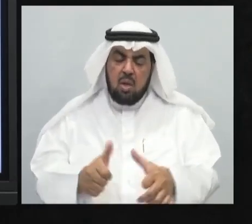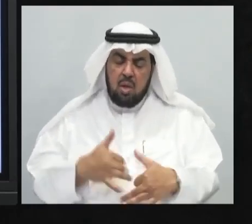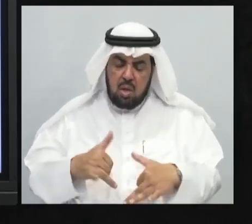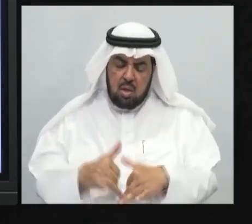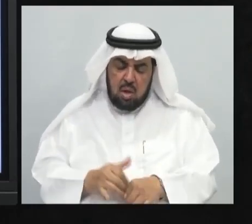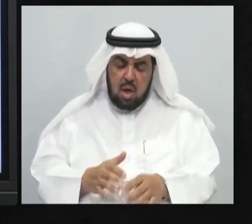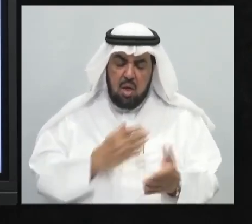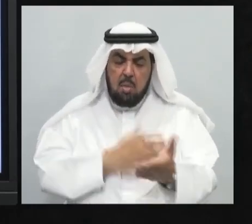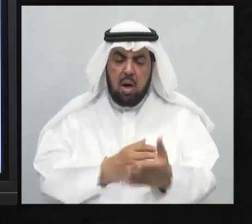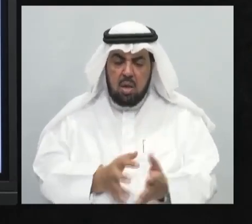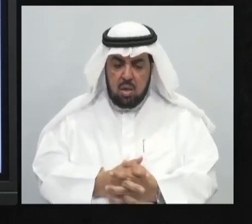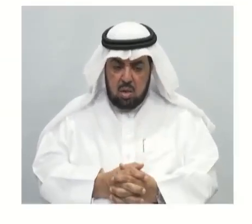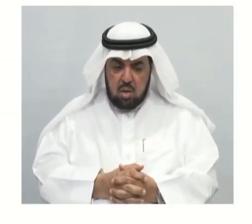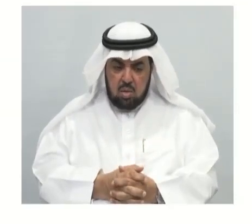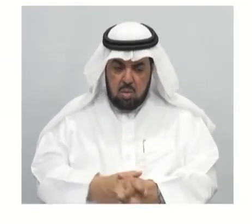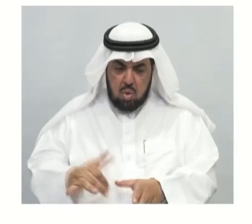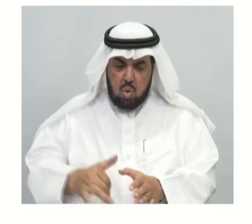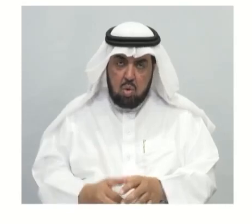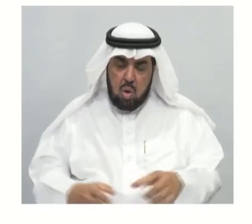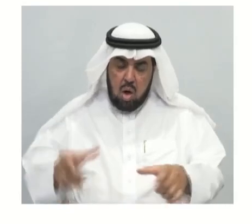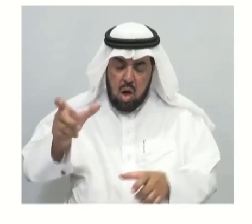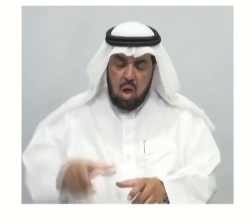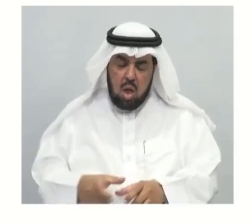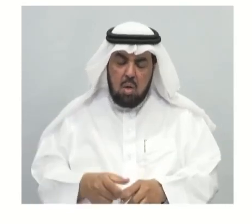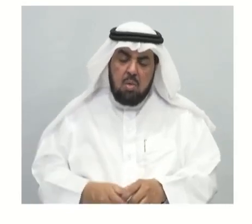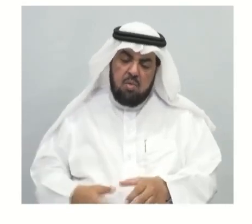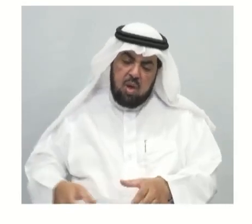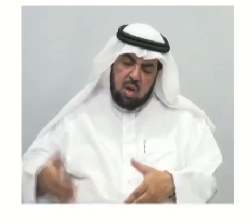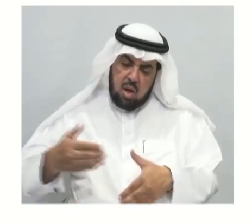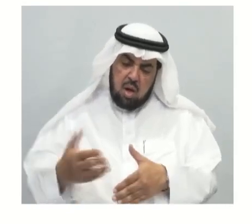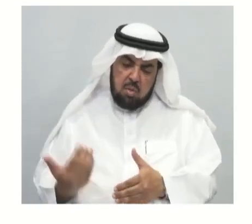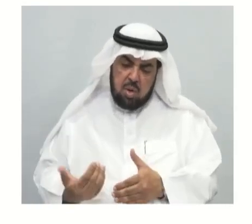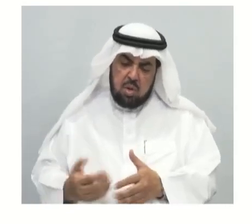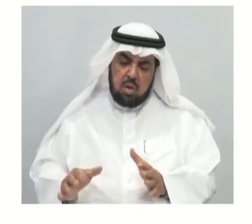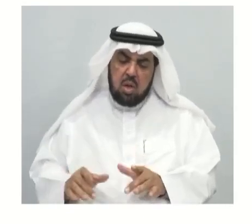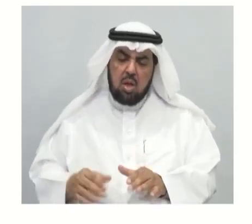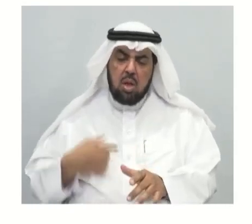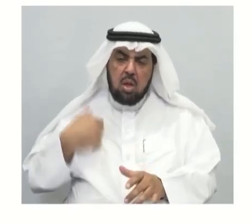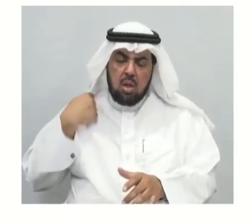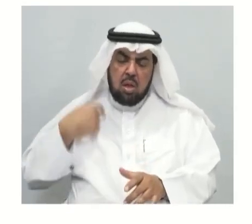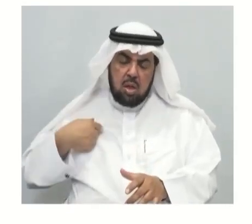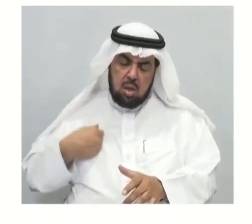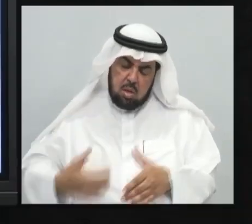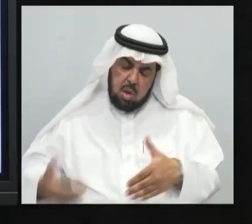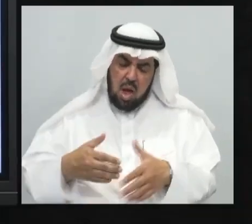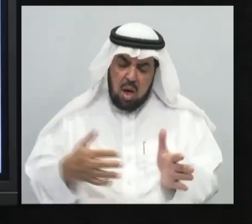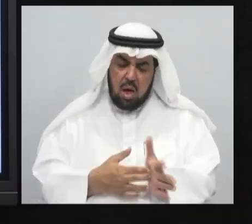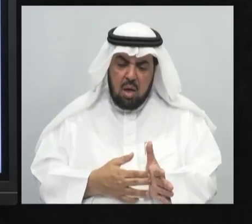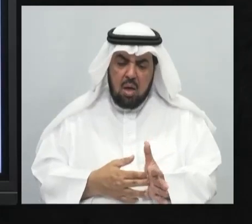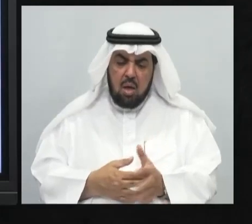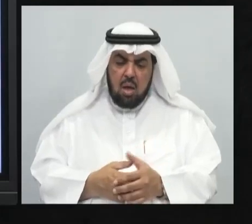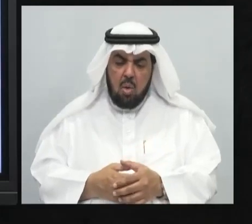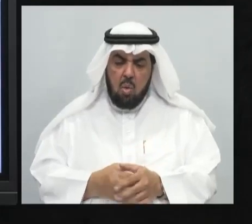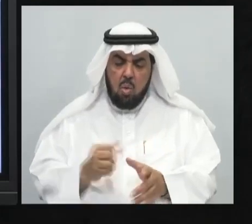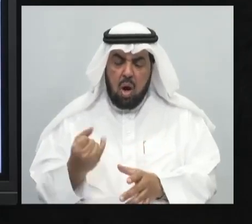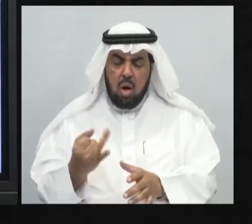طريق هذه المراجع بعد الرجوع الى القائمه الكامله لماذا لانك في المرجع فقط تكتب اسم العائله الاخير ومثلا رقم